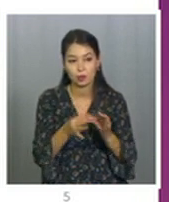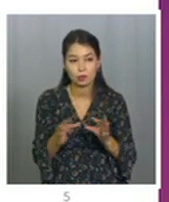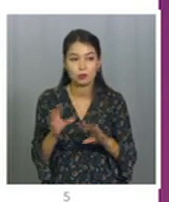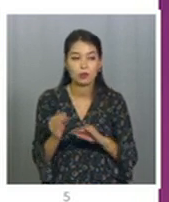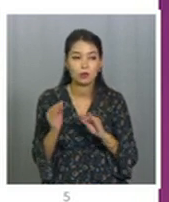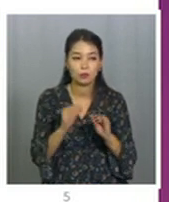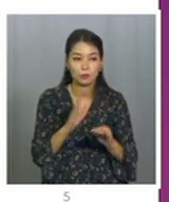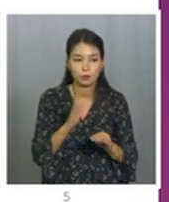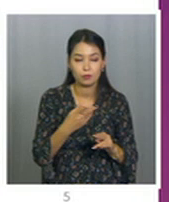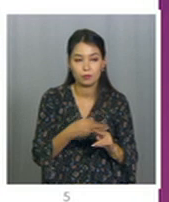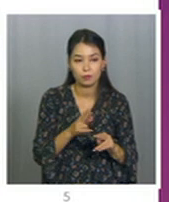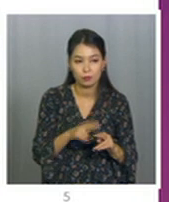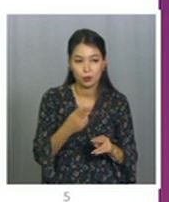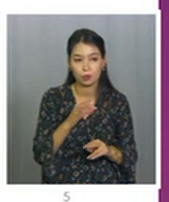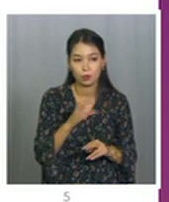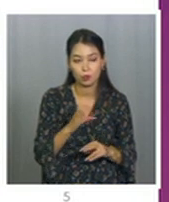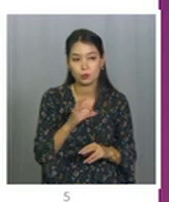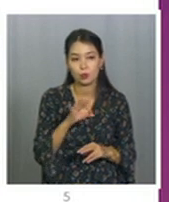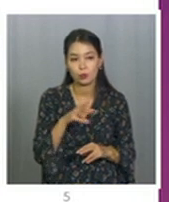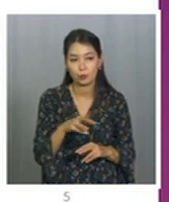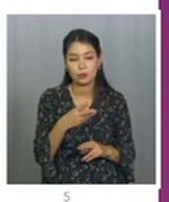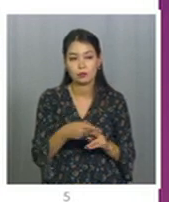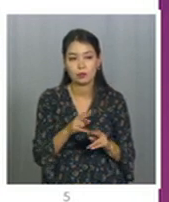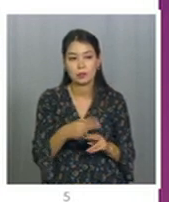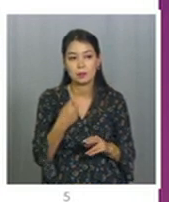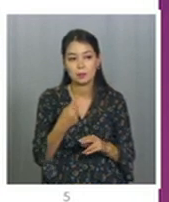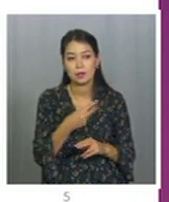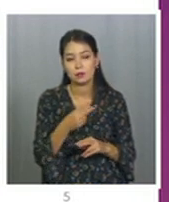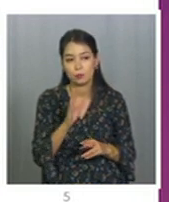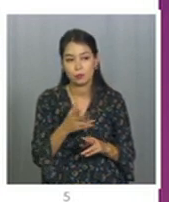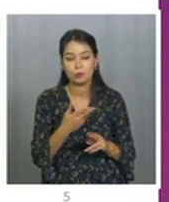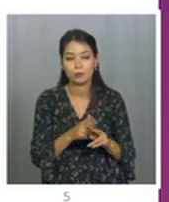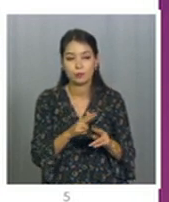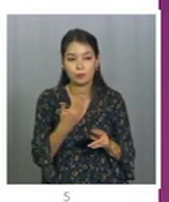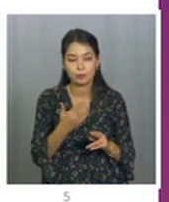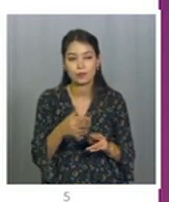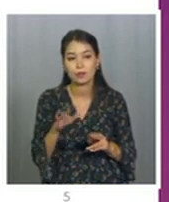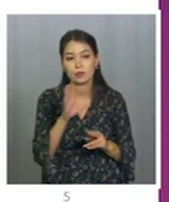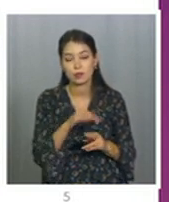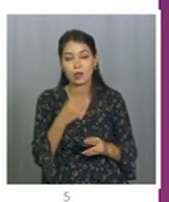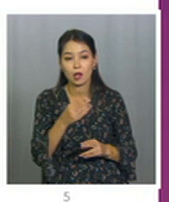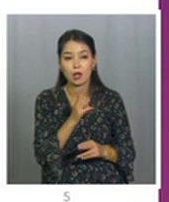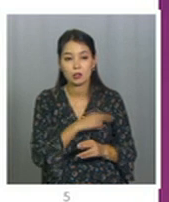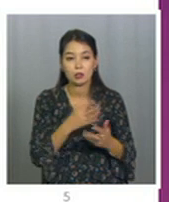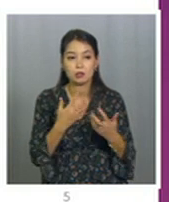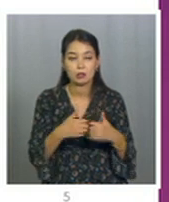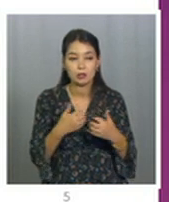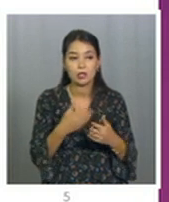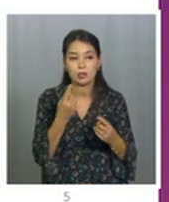Сондықтан да косинустың өзінен бір рет туындаламыз, және косинустың аргументінен тағы да бір рет